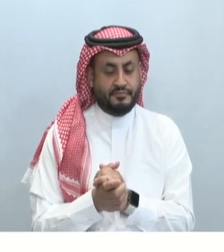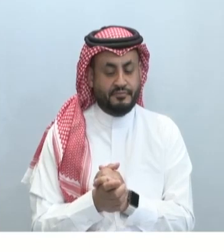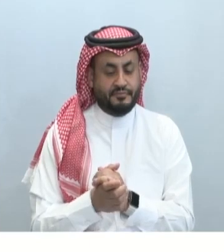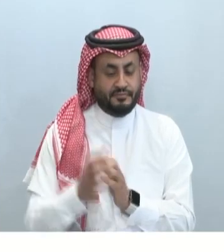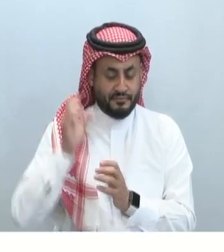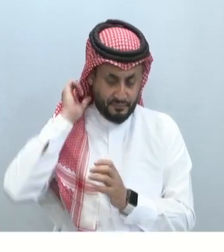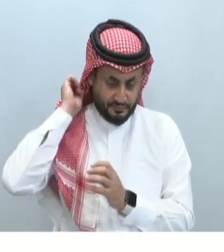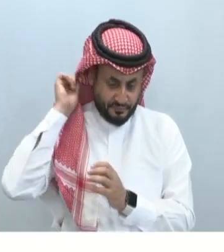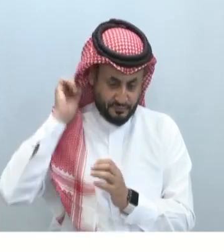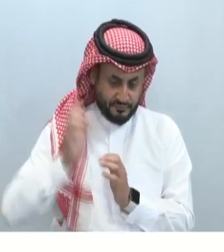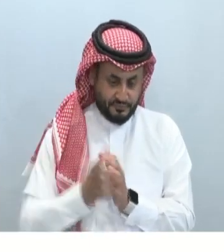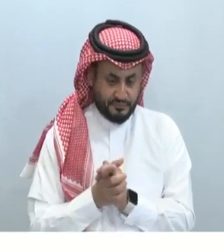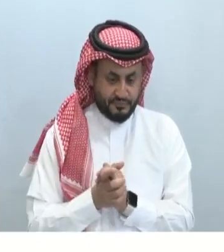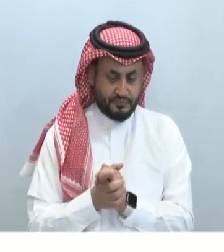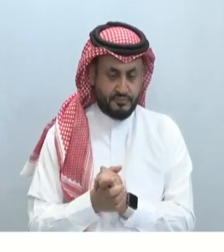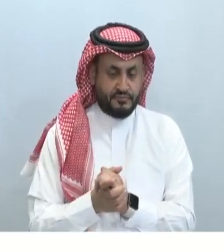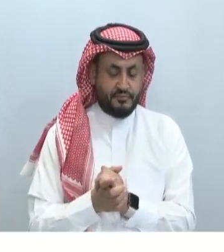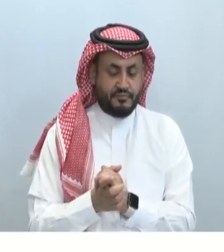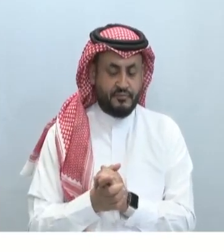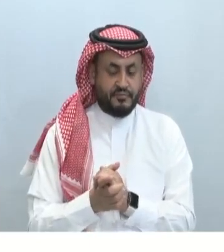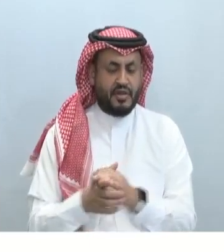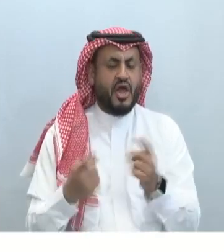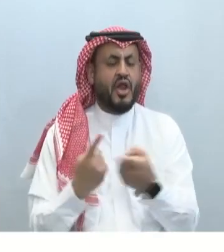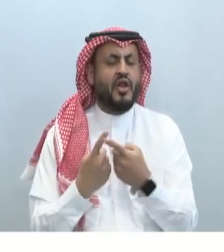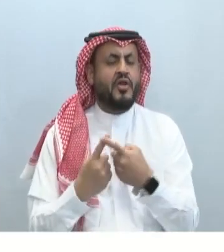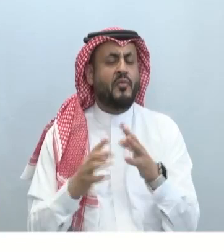طيب من يقرا الكلمه الاولى وقد نبهت